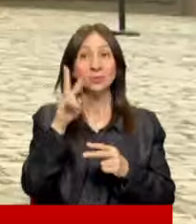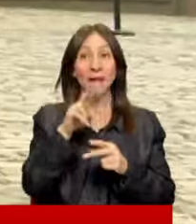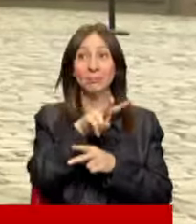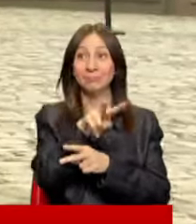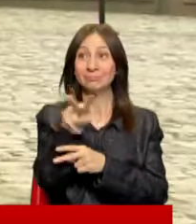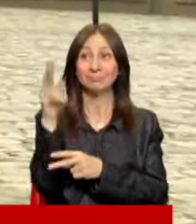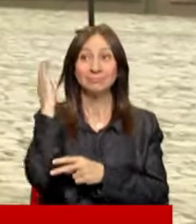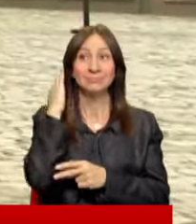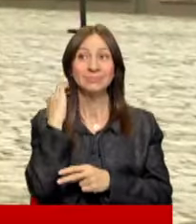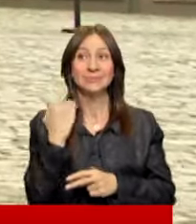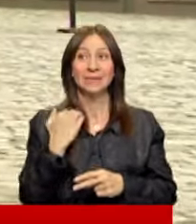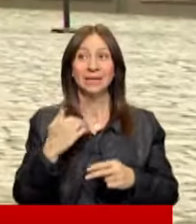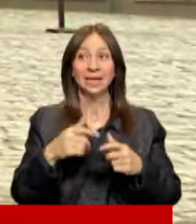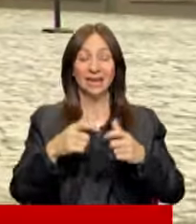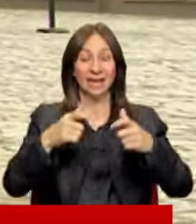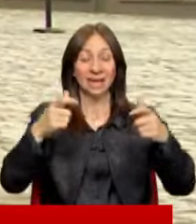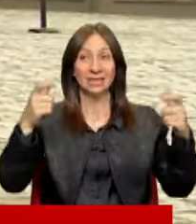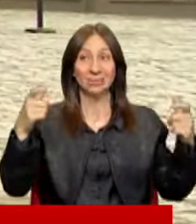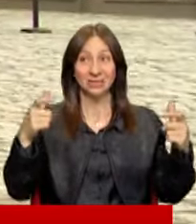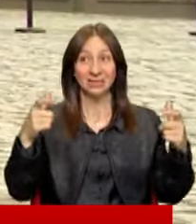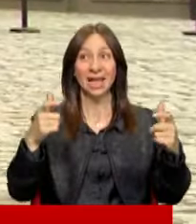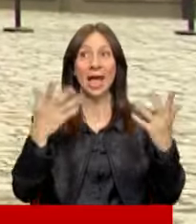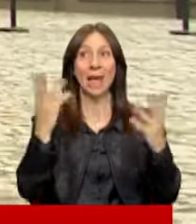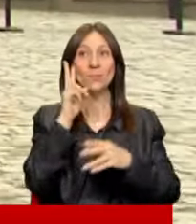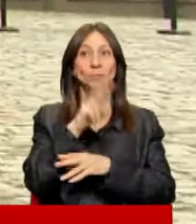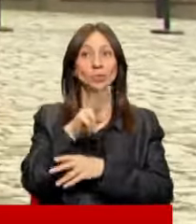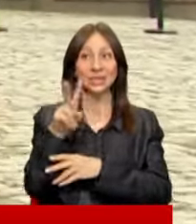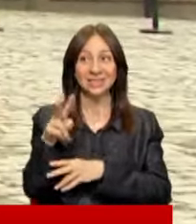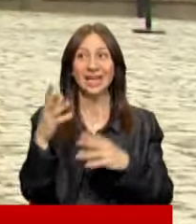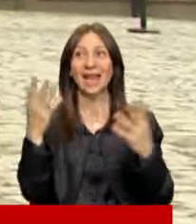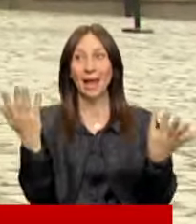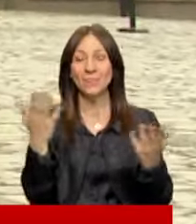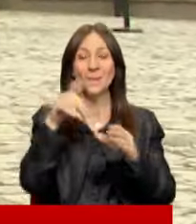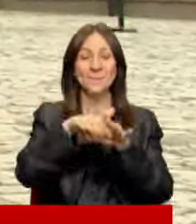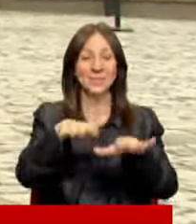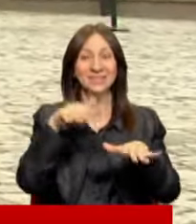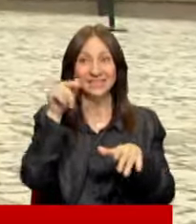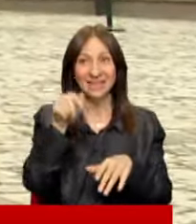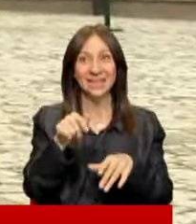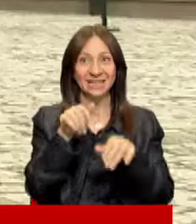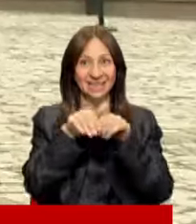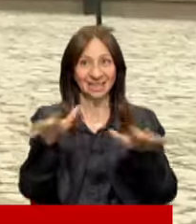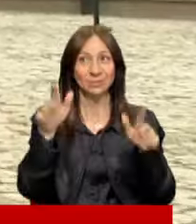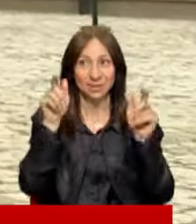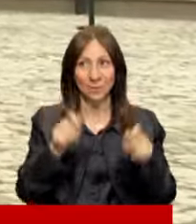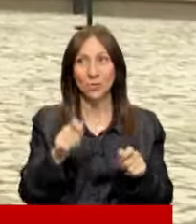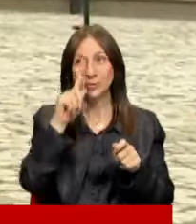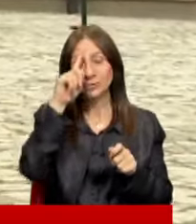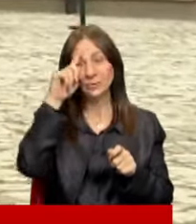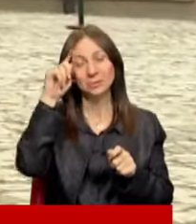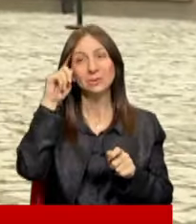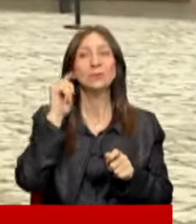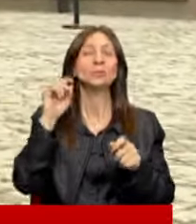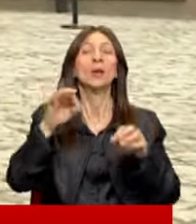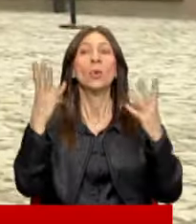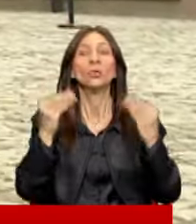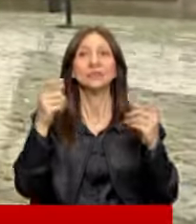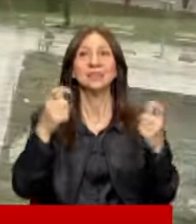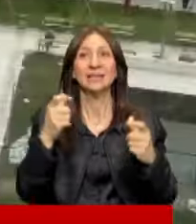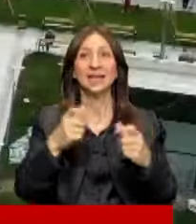etrafı. Kalkınmanın hem müzesinden hem de meclisinden yayınımızı gerçekleştiriyoruz. Şu anda bulunduğumuz